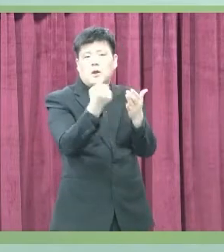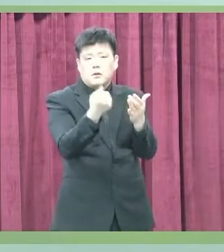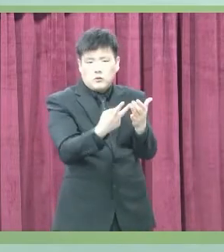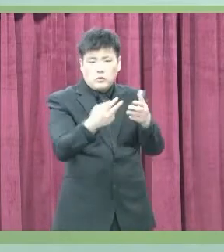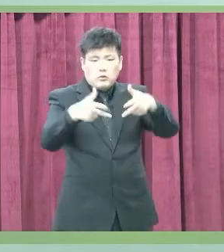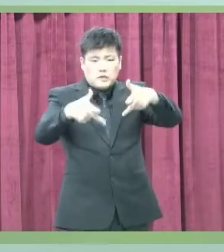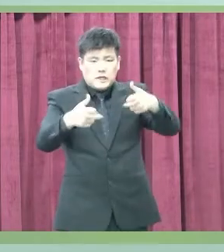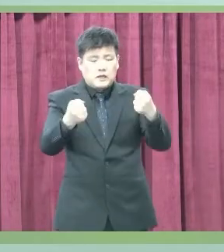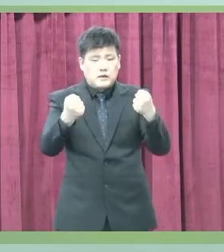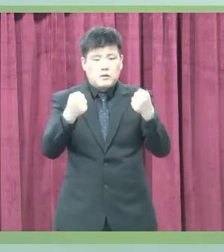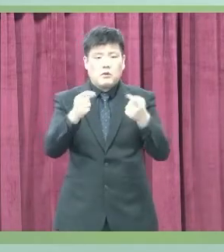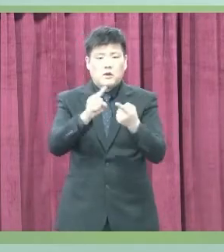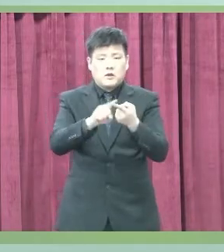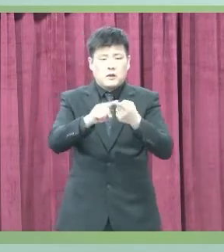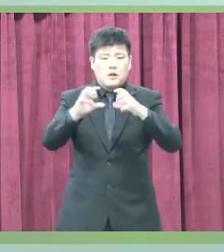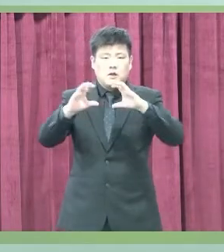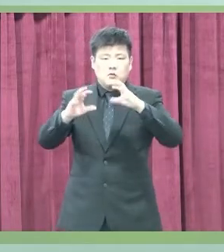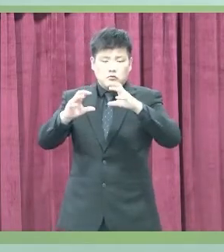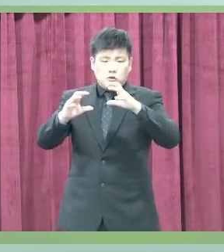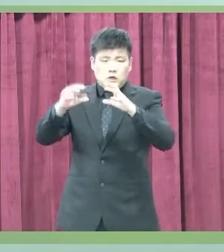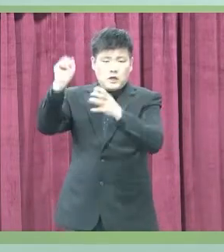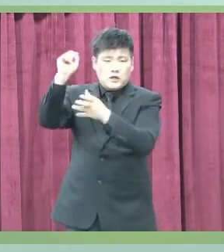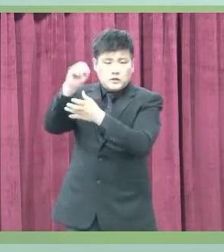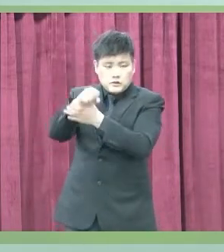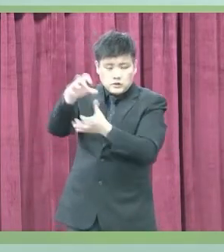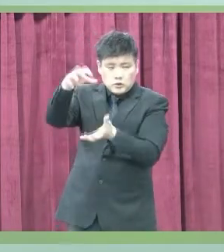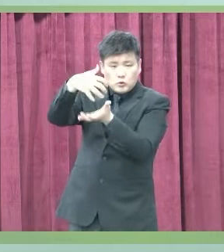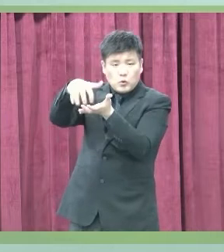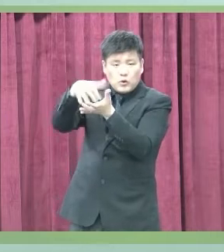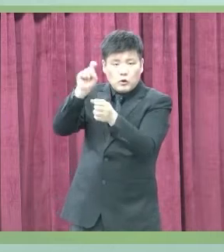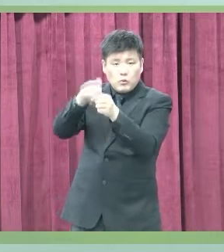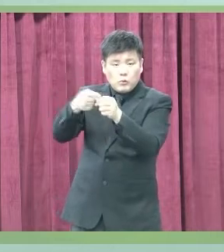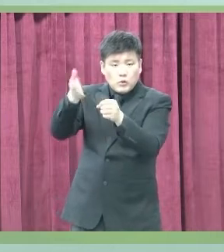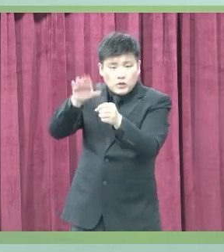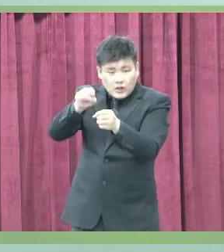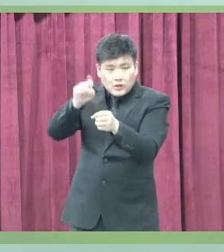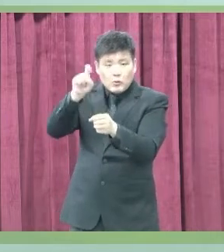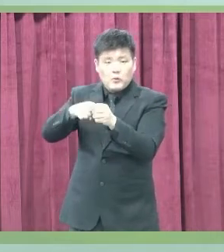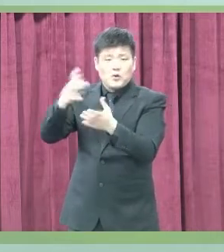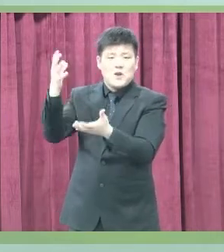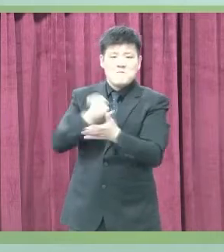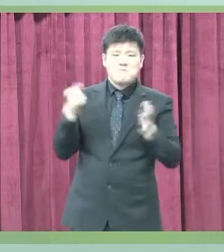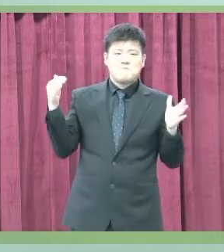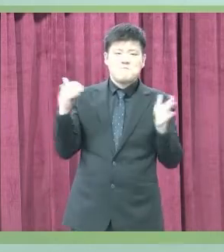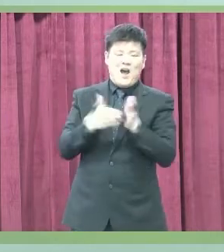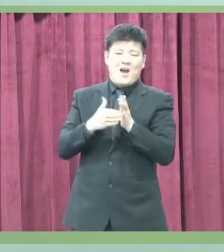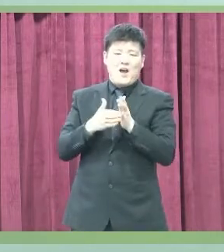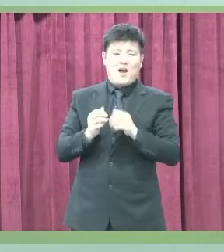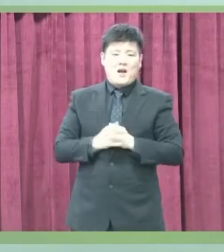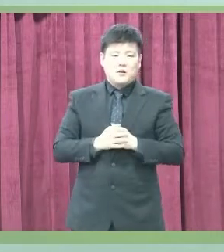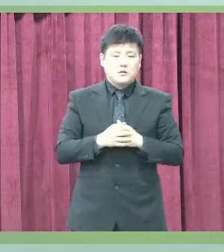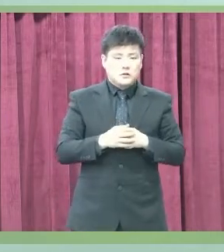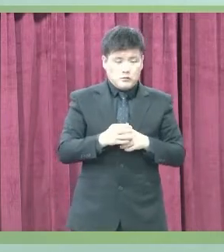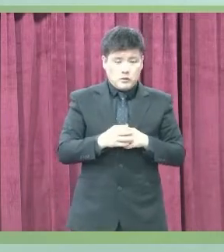장애인 건강에 대한 국가 승인 통계화를 우리가 목표로 잡아놨는데 우리가 이 목표를 이뤘습니다. 또 부처 간 자료 연계를 하게끔